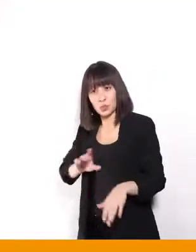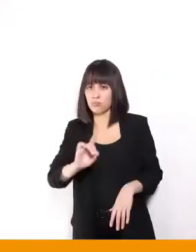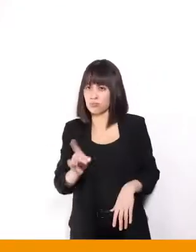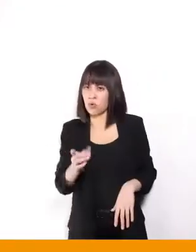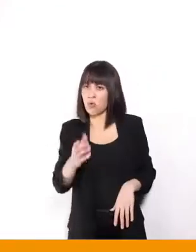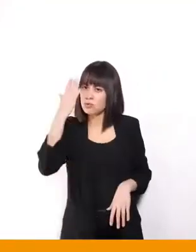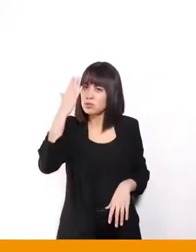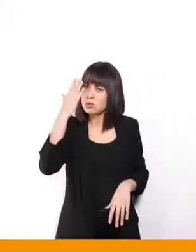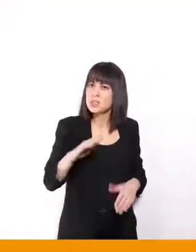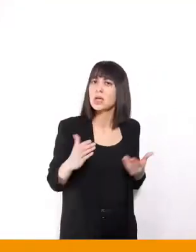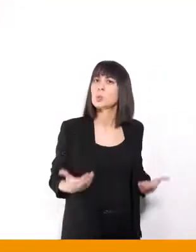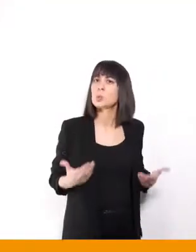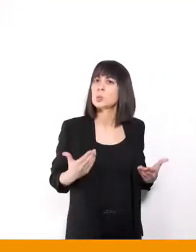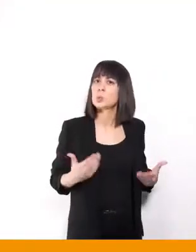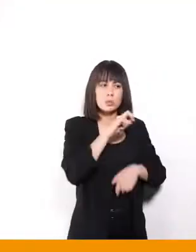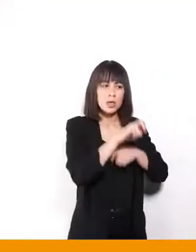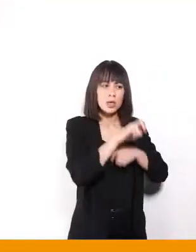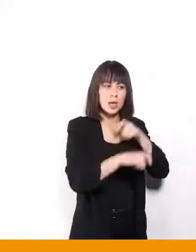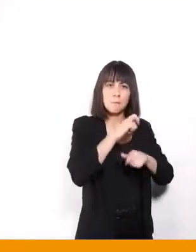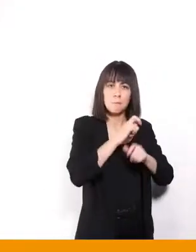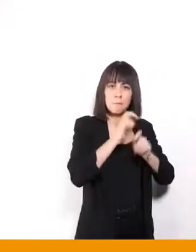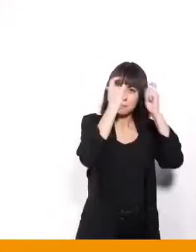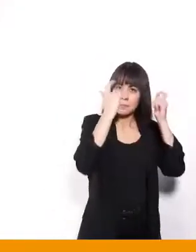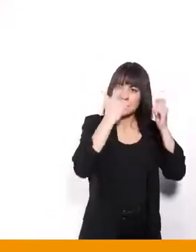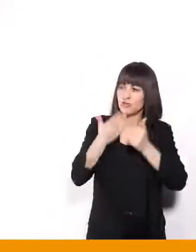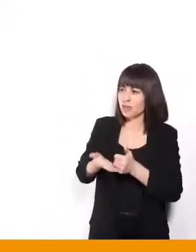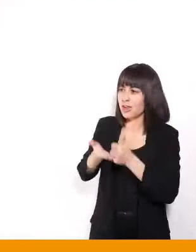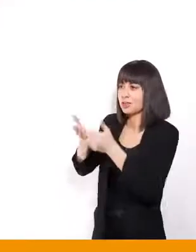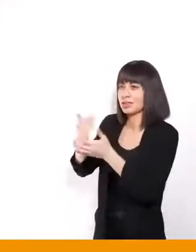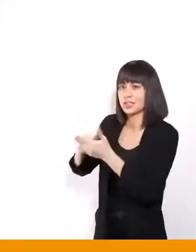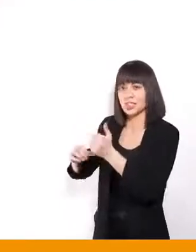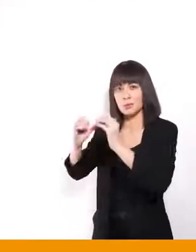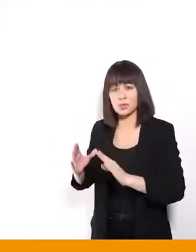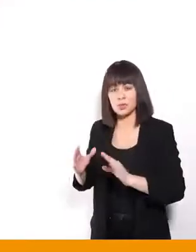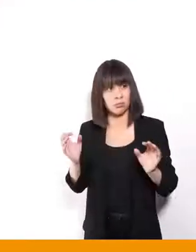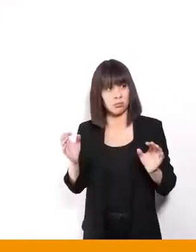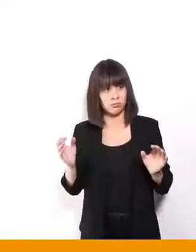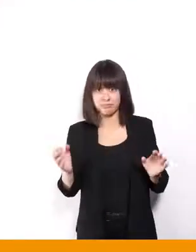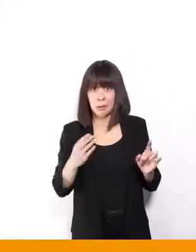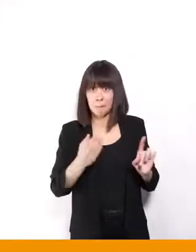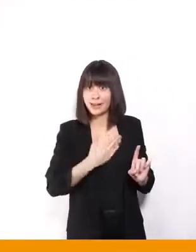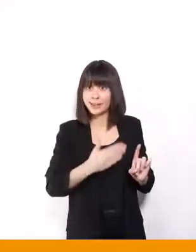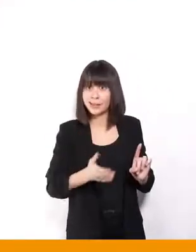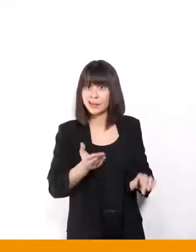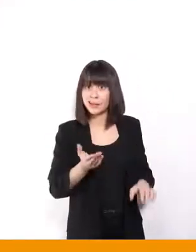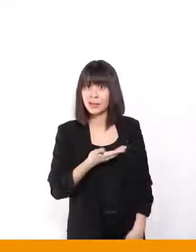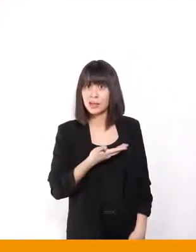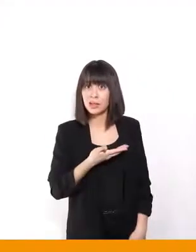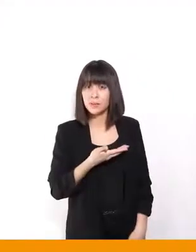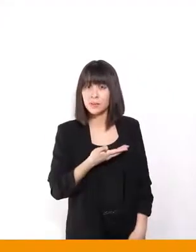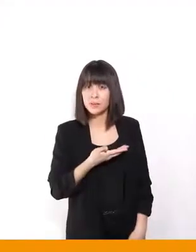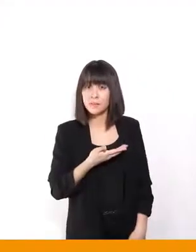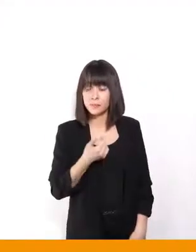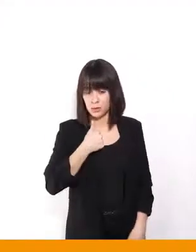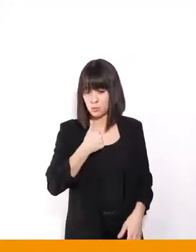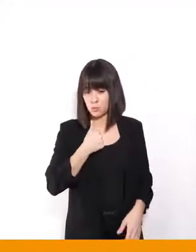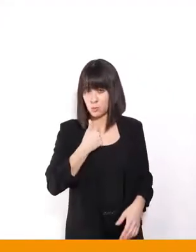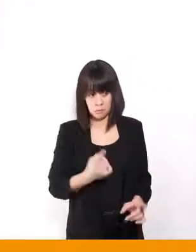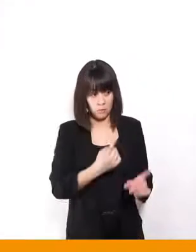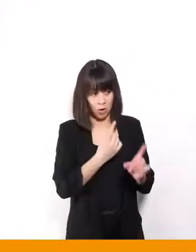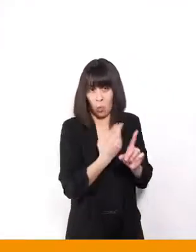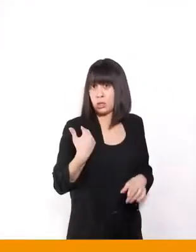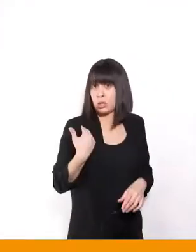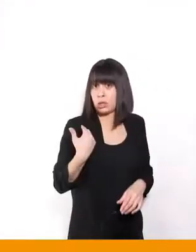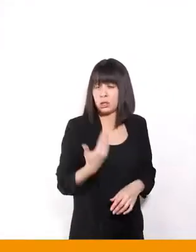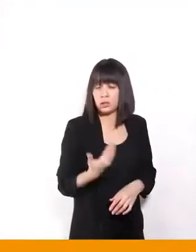aides à domicile sont maltraitées, incontestablement, je veux dire. Moi, j'en ai rencontré encore il y a pas longtemps, et pourtant, ce